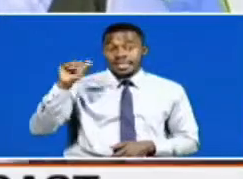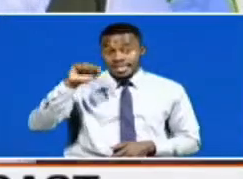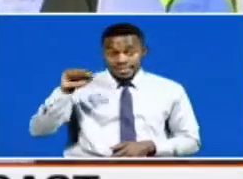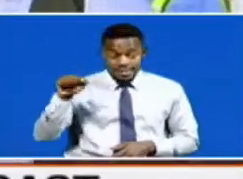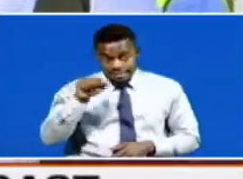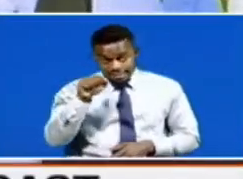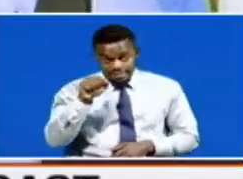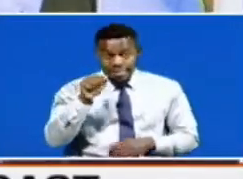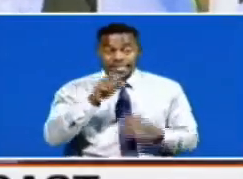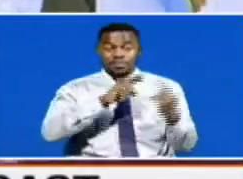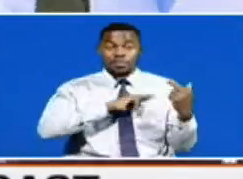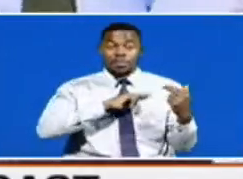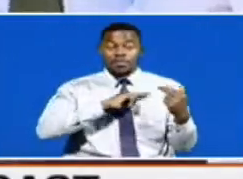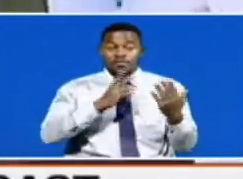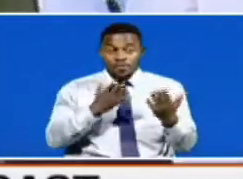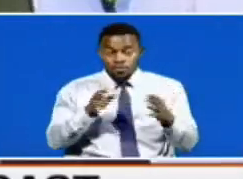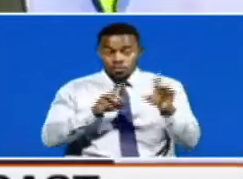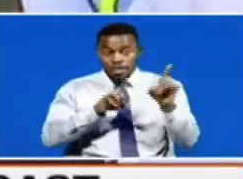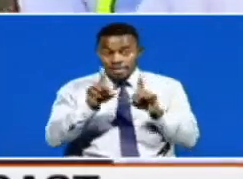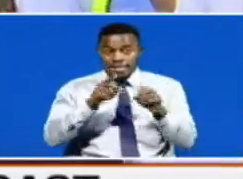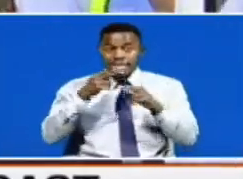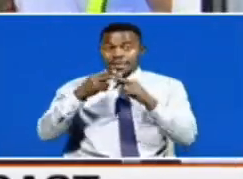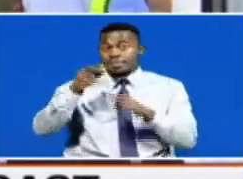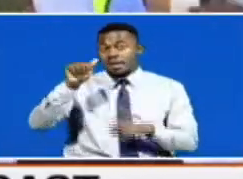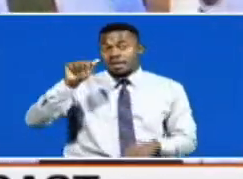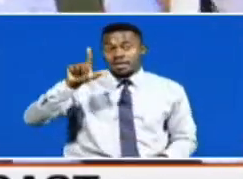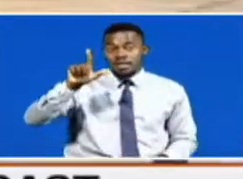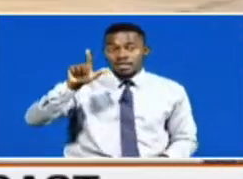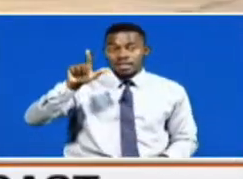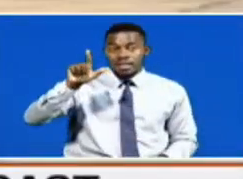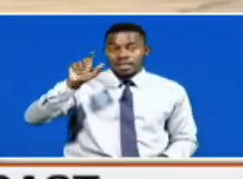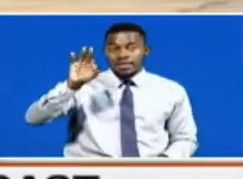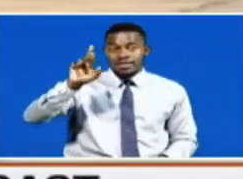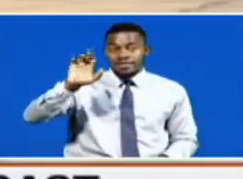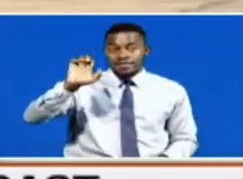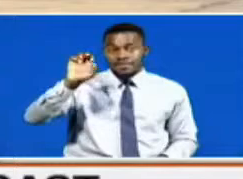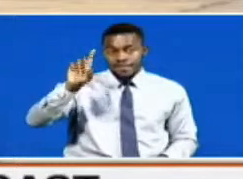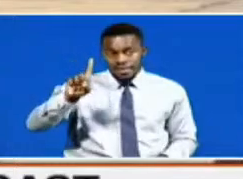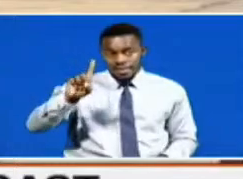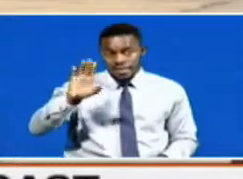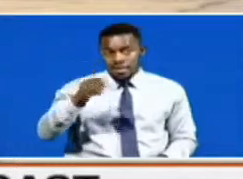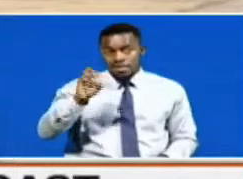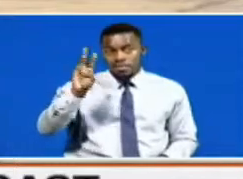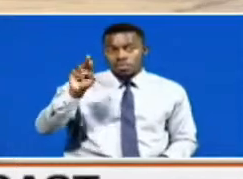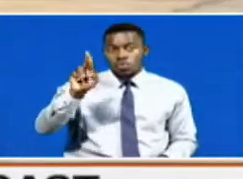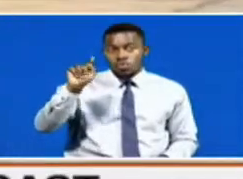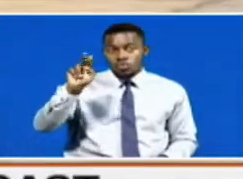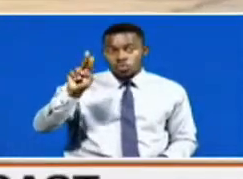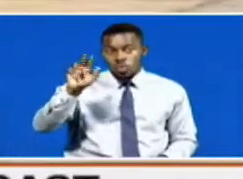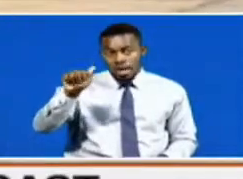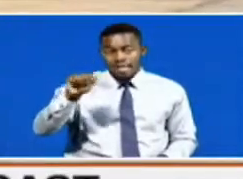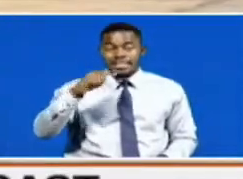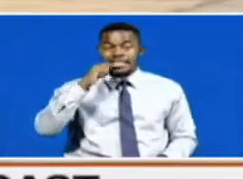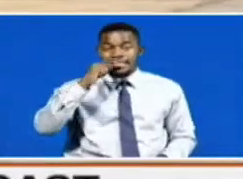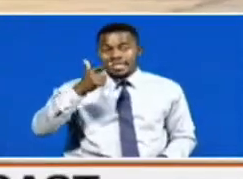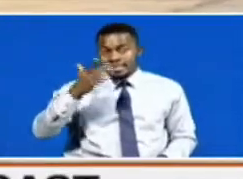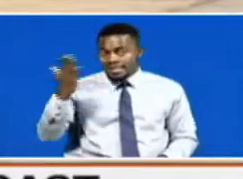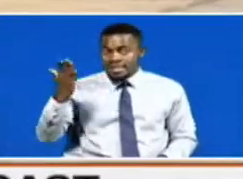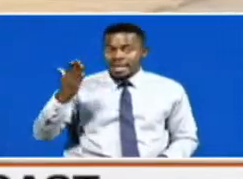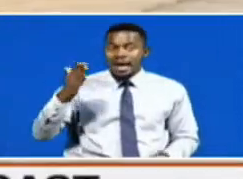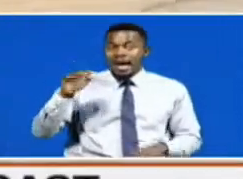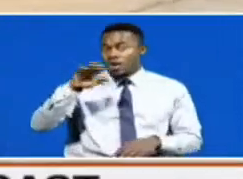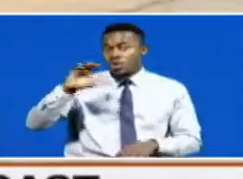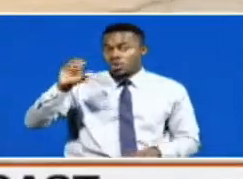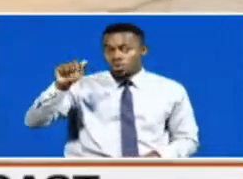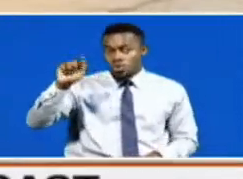charge of tourism, Alfred Mtua, who says that the coast region has so much potential and that if improved, the